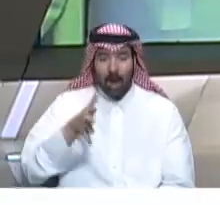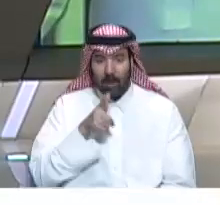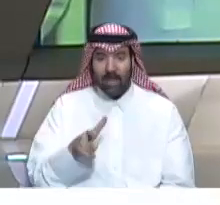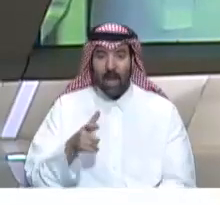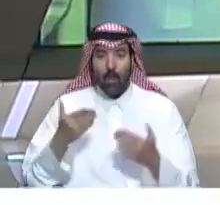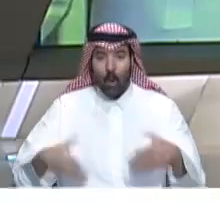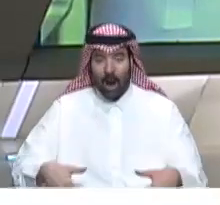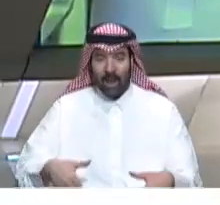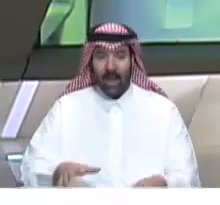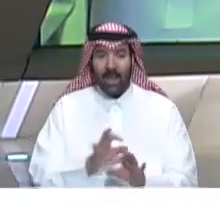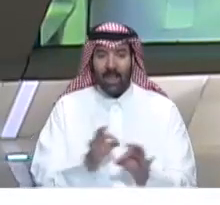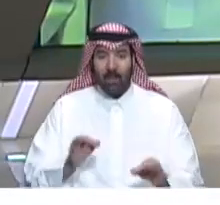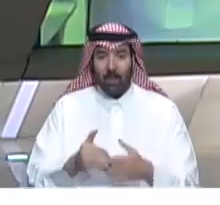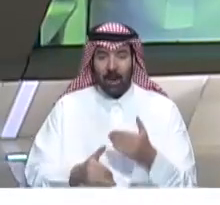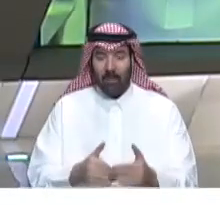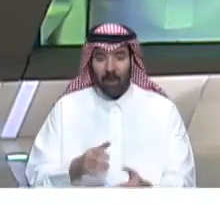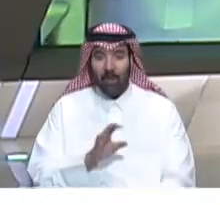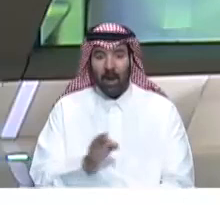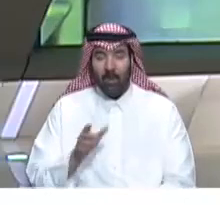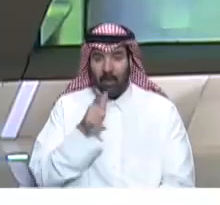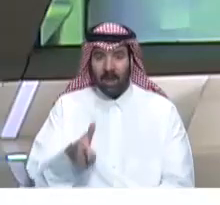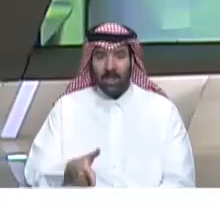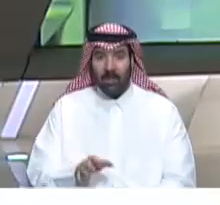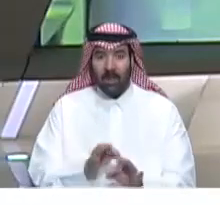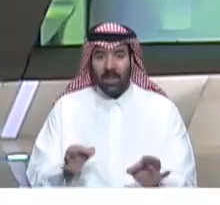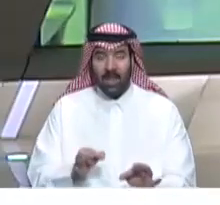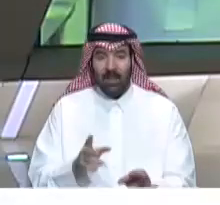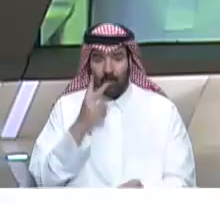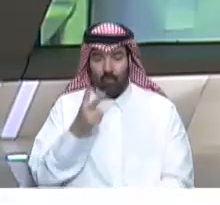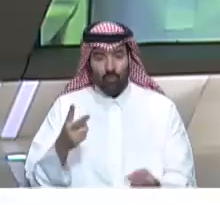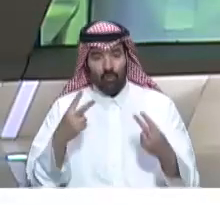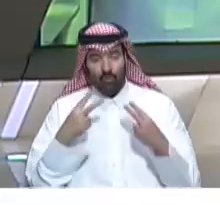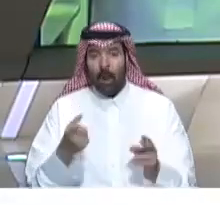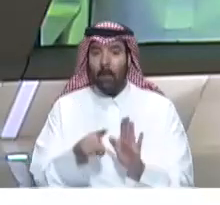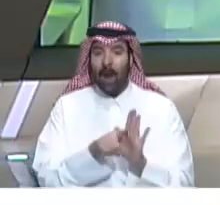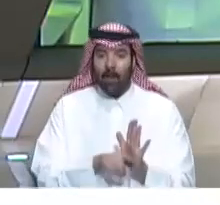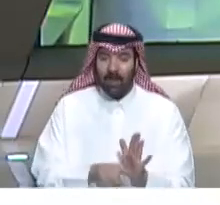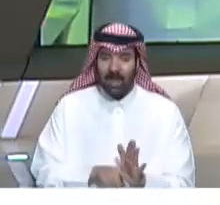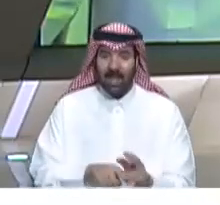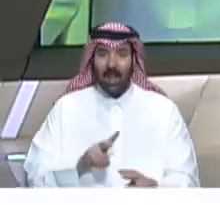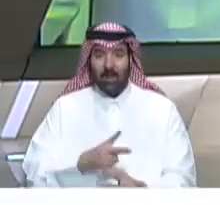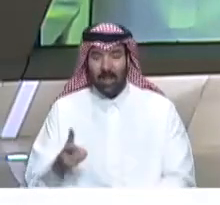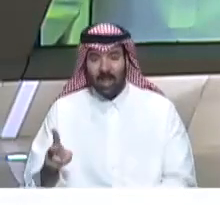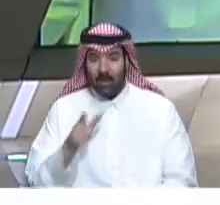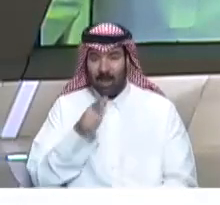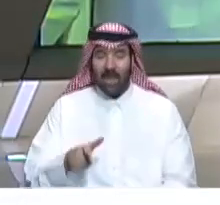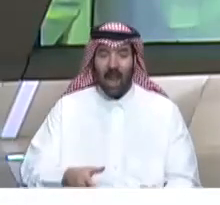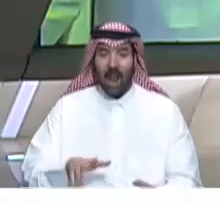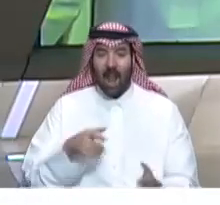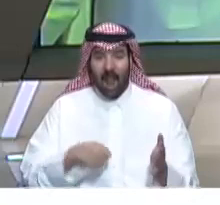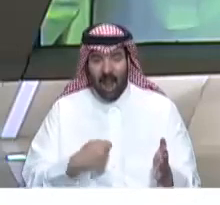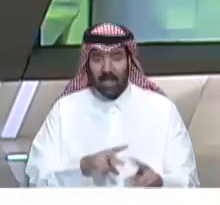وذوي الاحتياجات الخاصة. تتضمن هذه الفعاليات لافي ومشاهدين الكرام العروض وأيضا